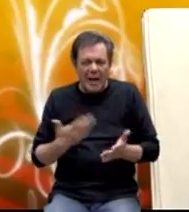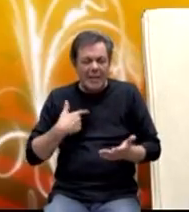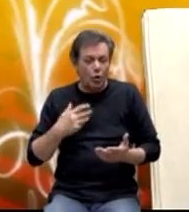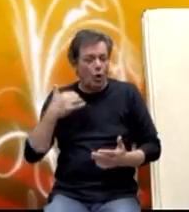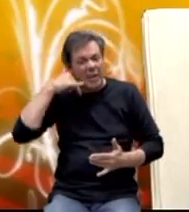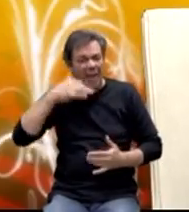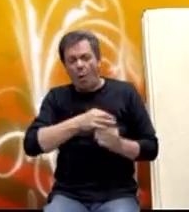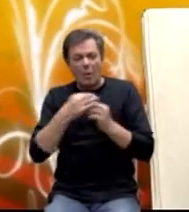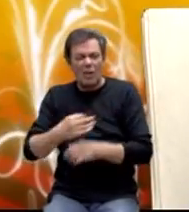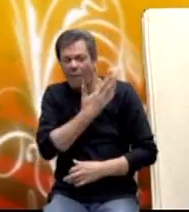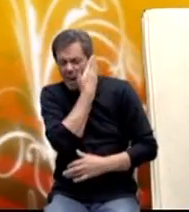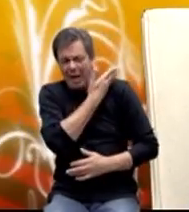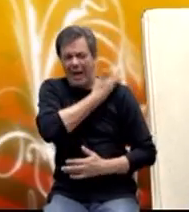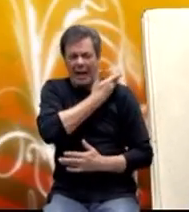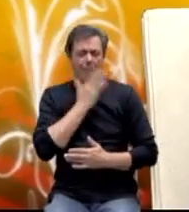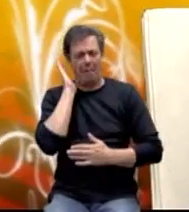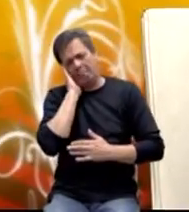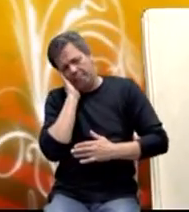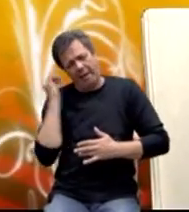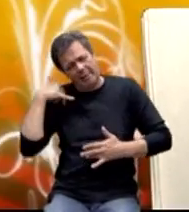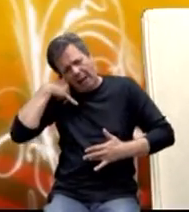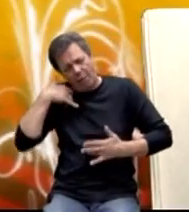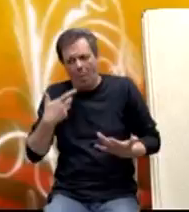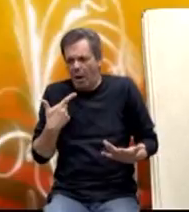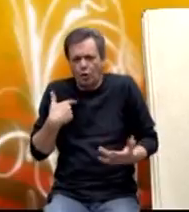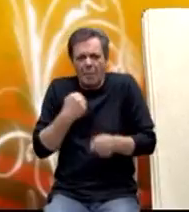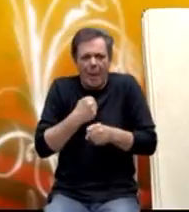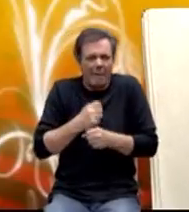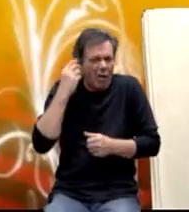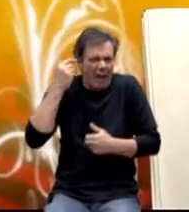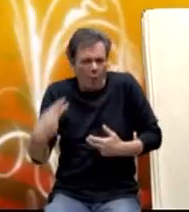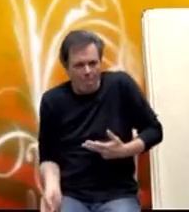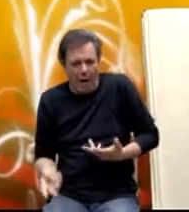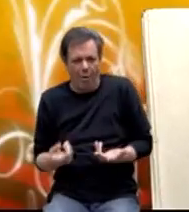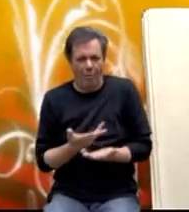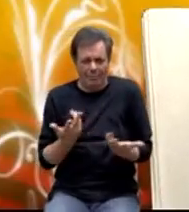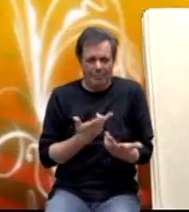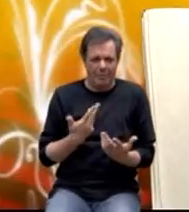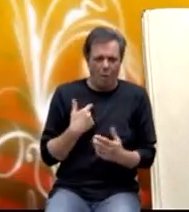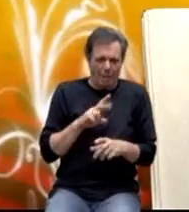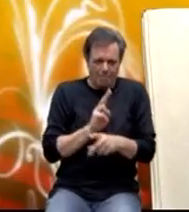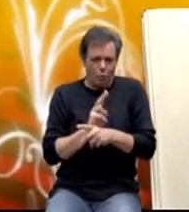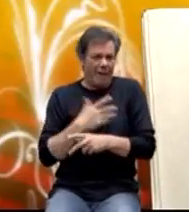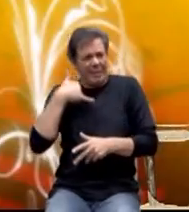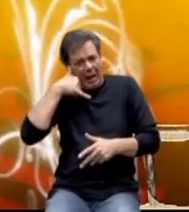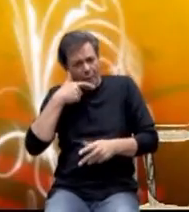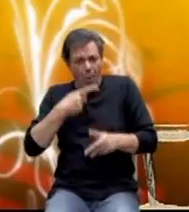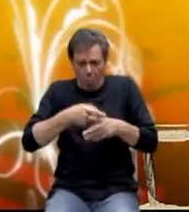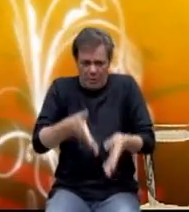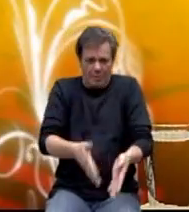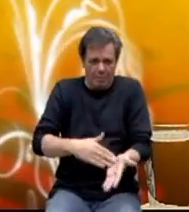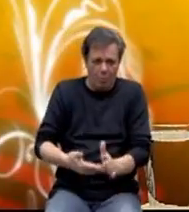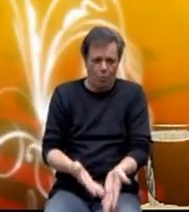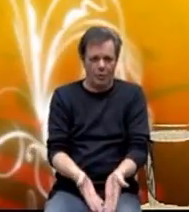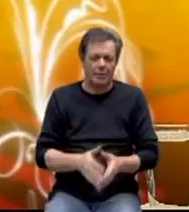telefon bio na ramenu. Mm-hmm. Znači, što god bi ja napravila nešto drugačije, meni bi telefon pao. Nismo tako ništa, ti nismo